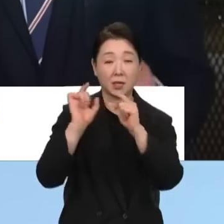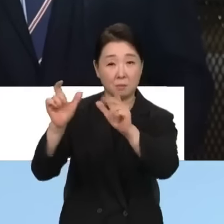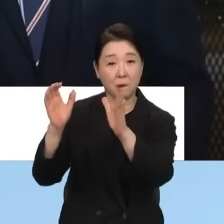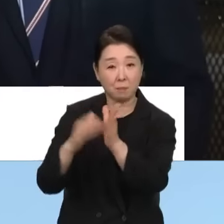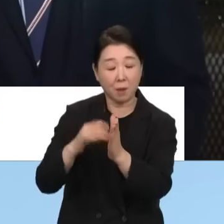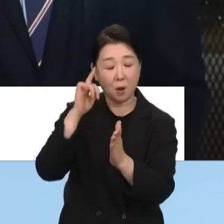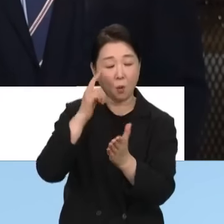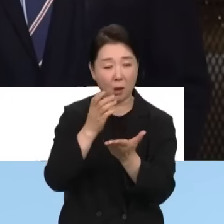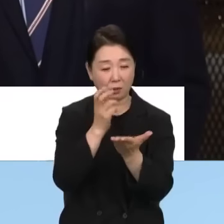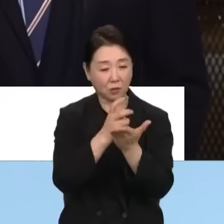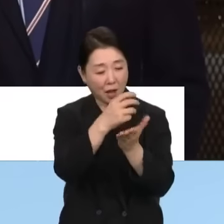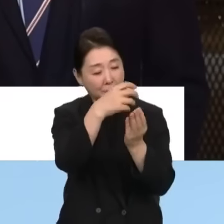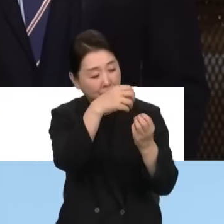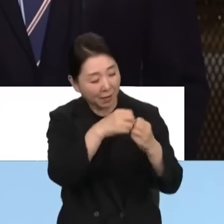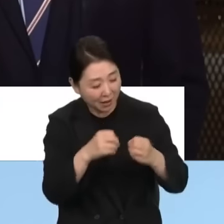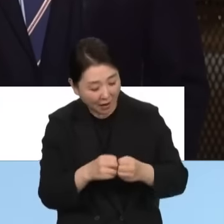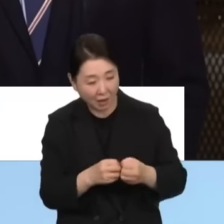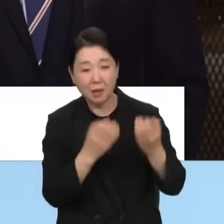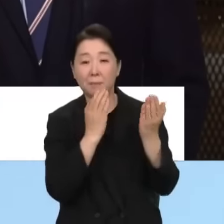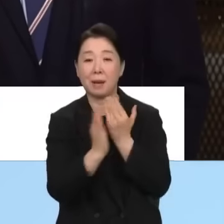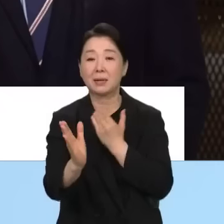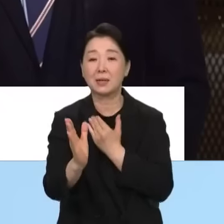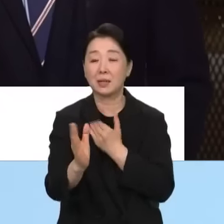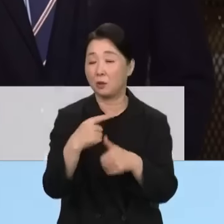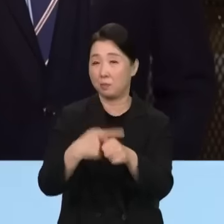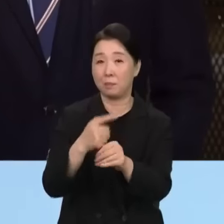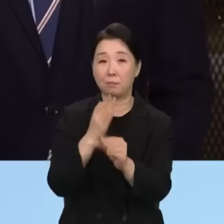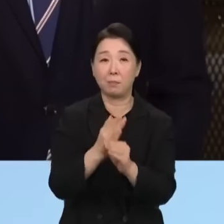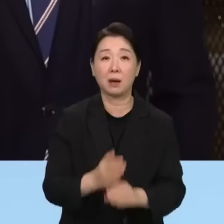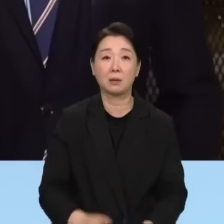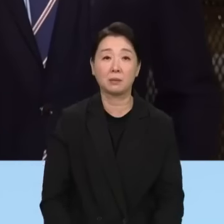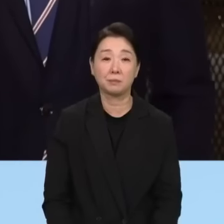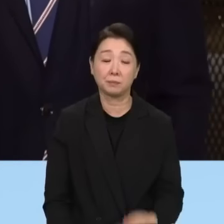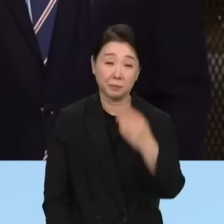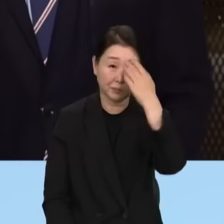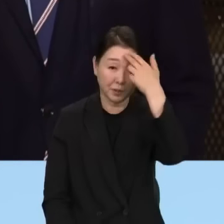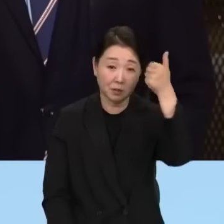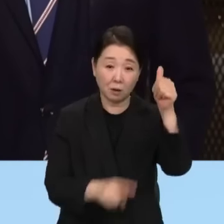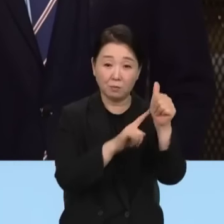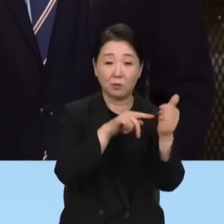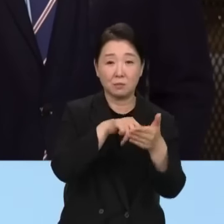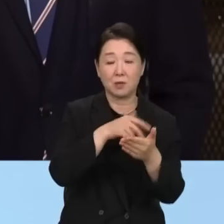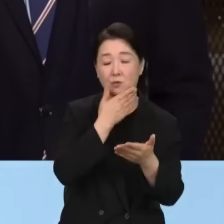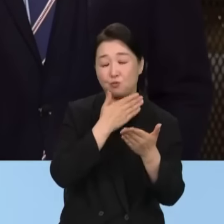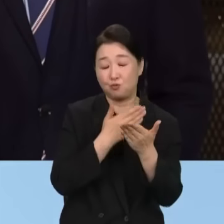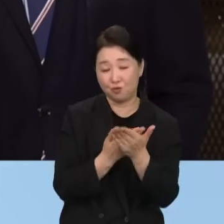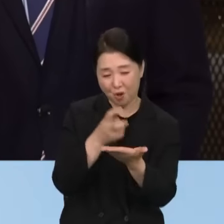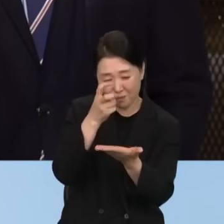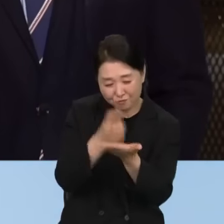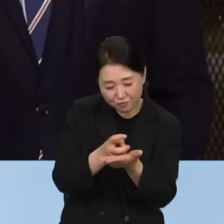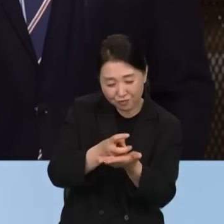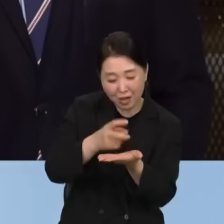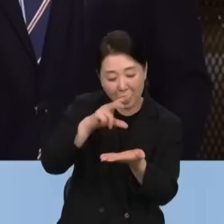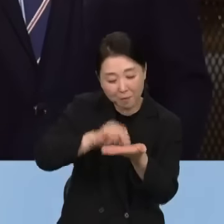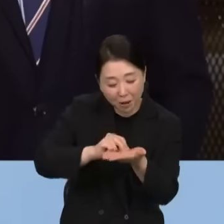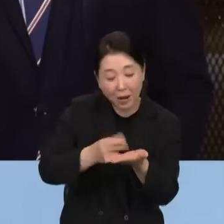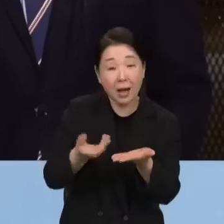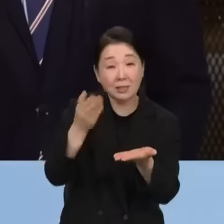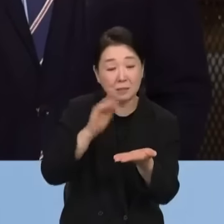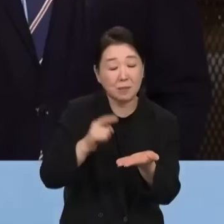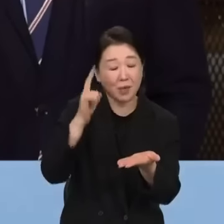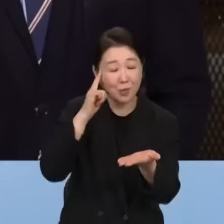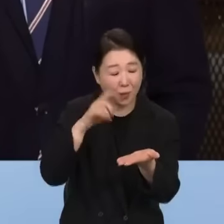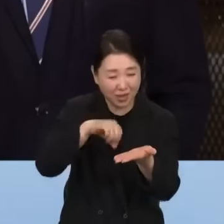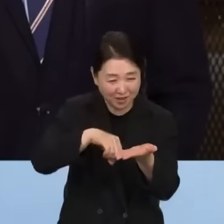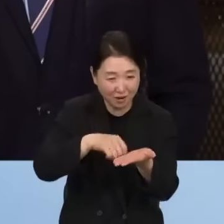판례와 어긋나는 결정이라는 비판이 쏟아졌습니다. 아무튼 트럼프 입장에선 중요한 사법 리스크 중 일부를